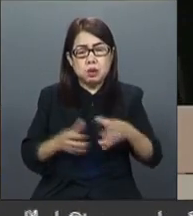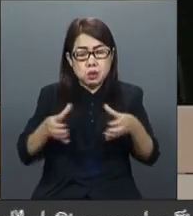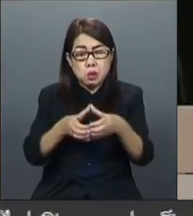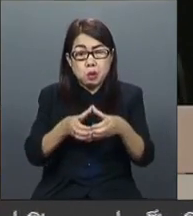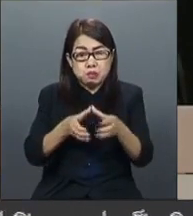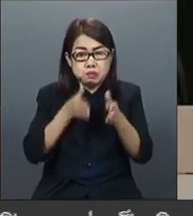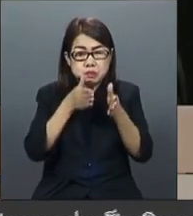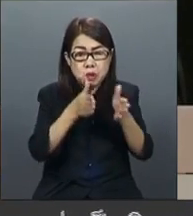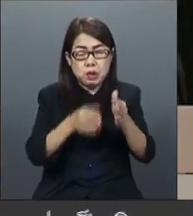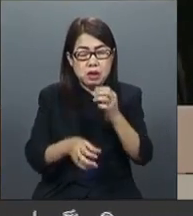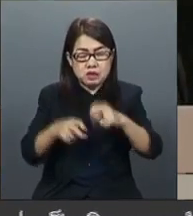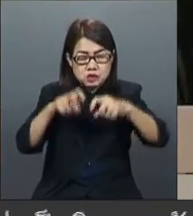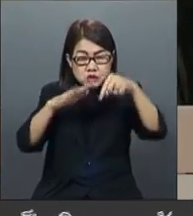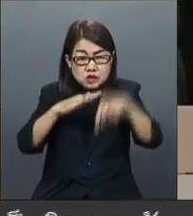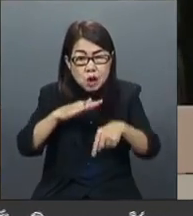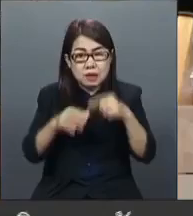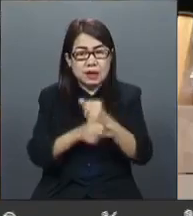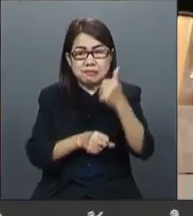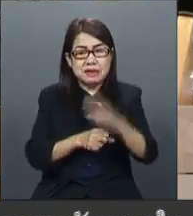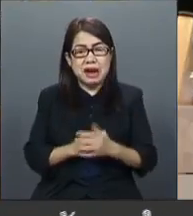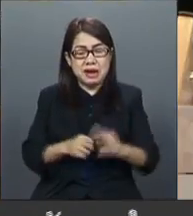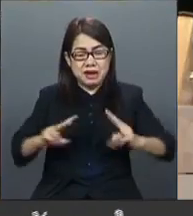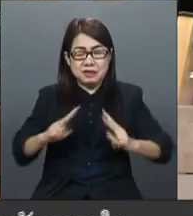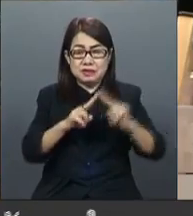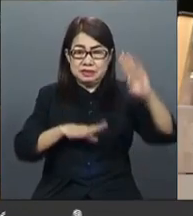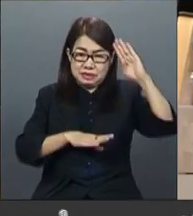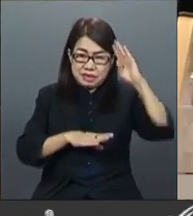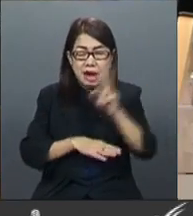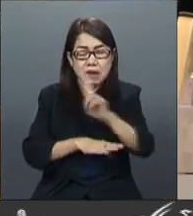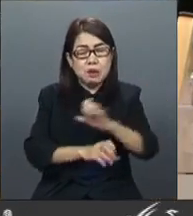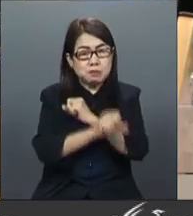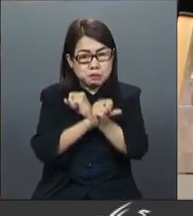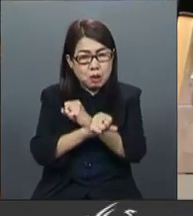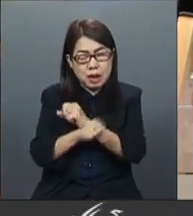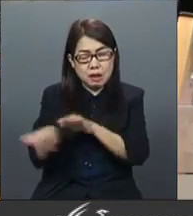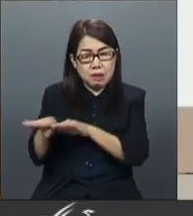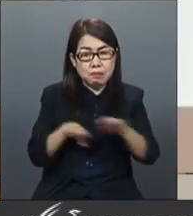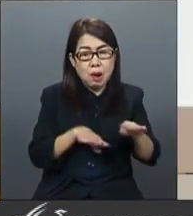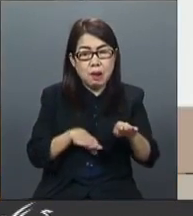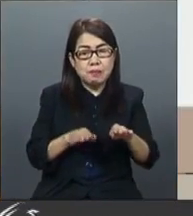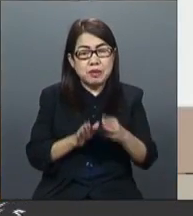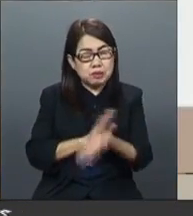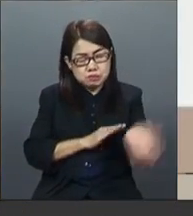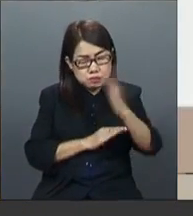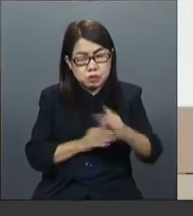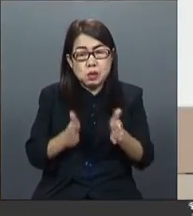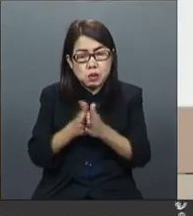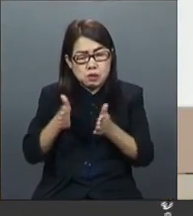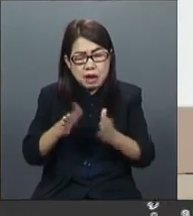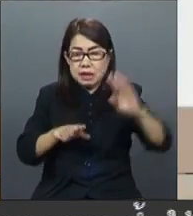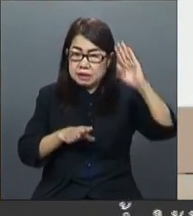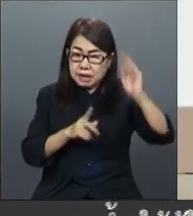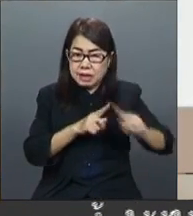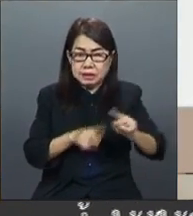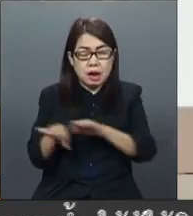กระทรวงกลาโหมมีระบบป้องกันและมีการเตรียมความพร้อมตลอดเวลารวมถึงของเหล่าทัพต่างๆด้วยพร้อมขอความร่วมมือไปยัง